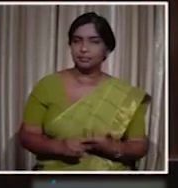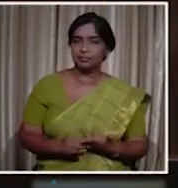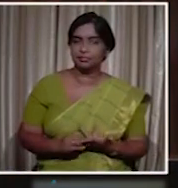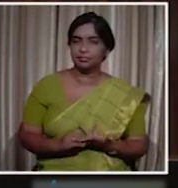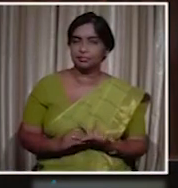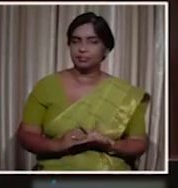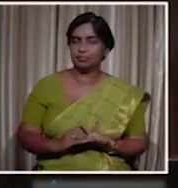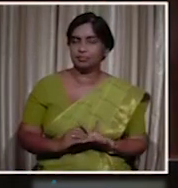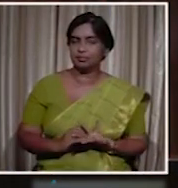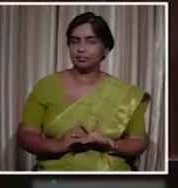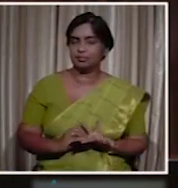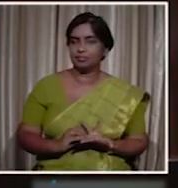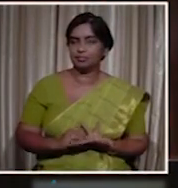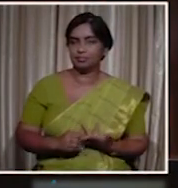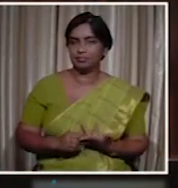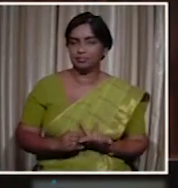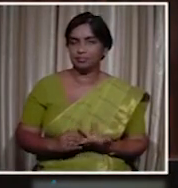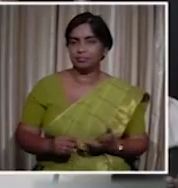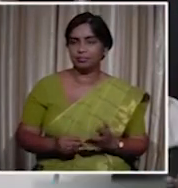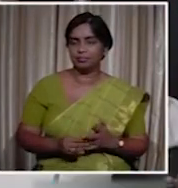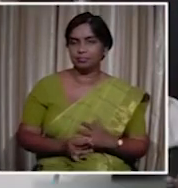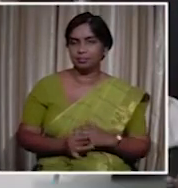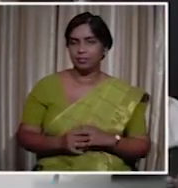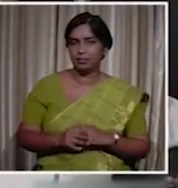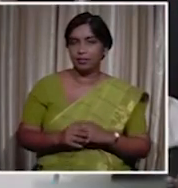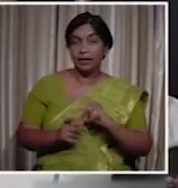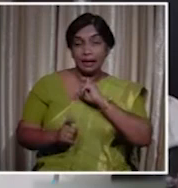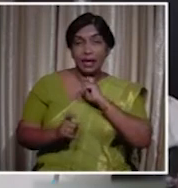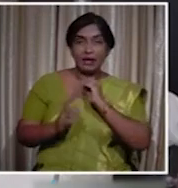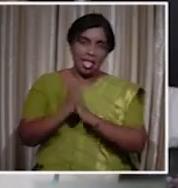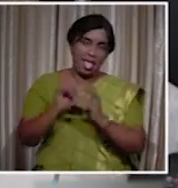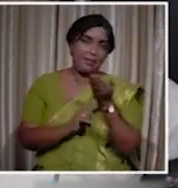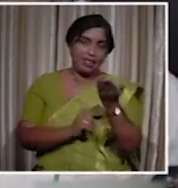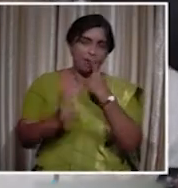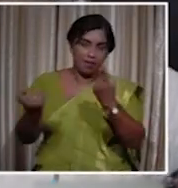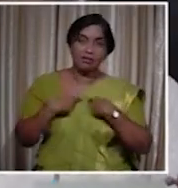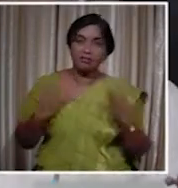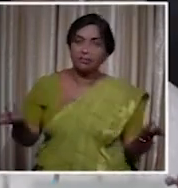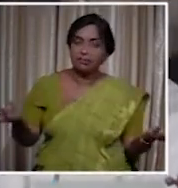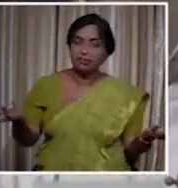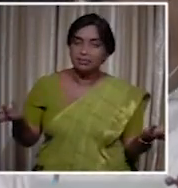අගමැතිතුමා කතා කරන්න. කෑ ගහන කී දෙනෙක් මගෙන් ඇමතිකම් ඉල්ලුවද?